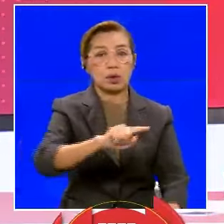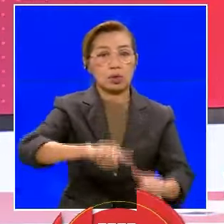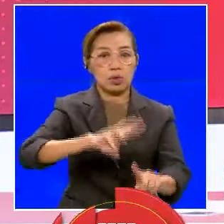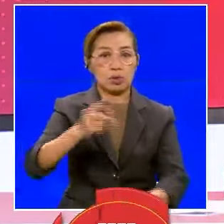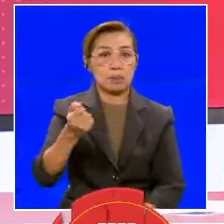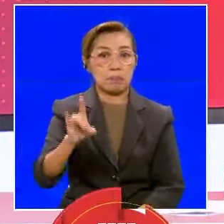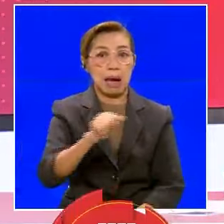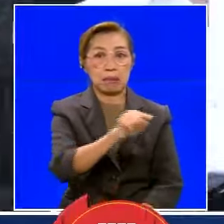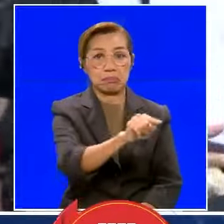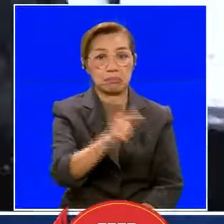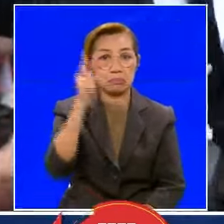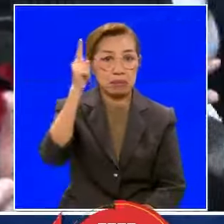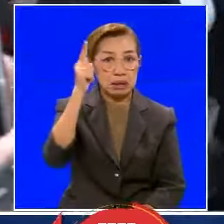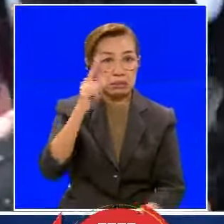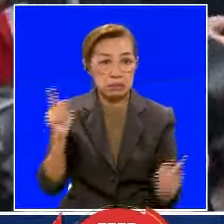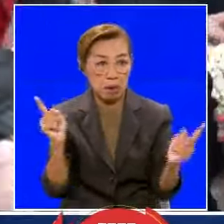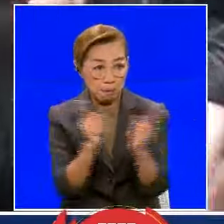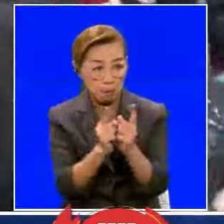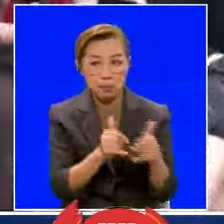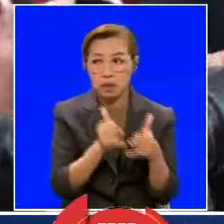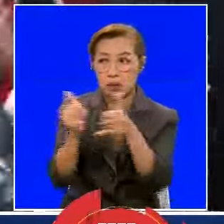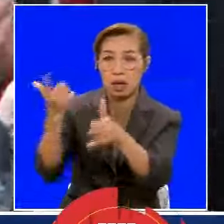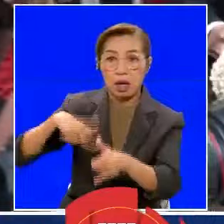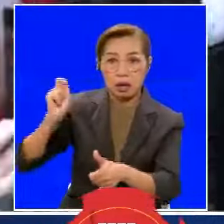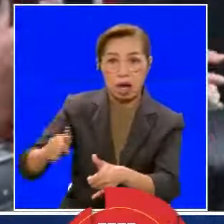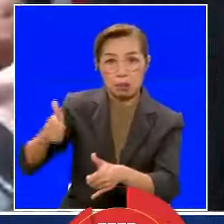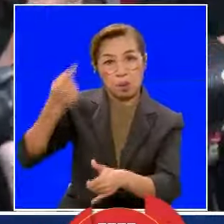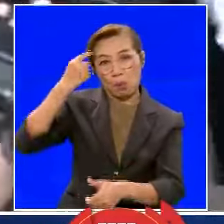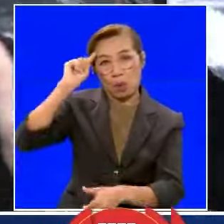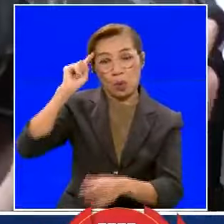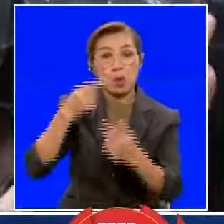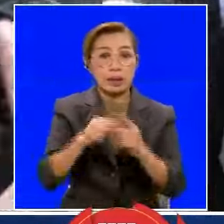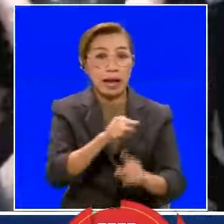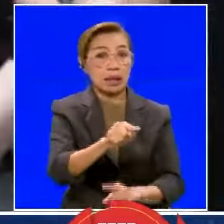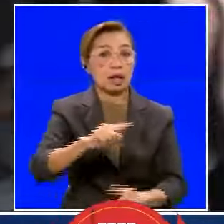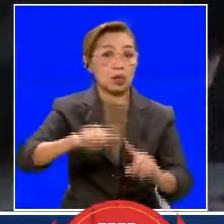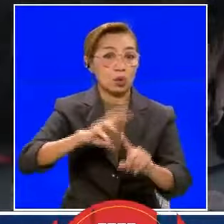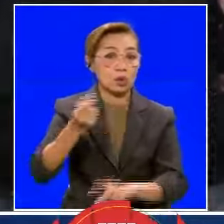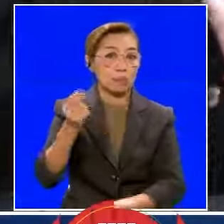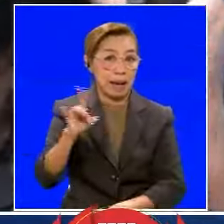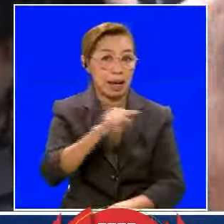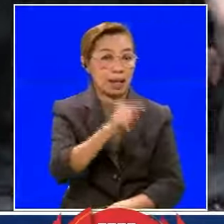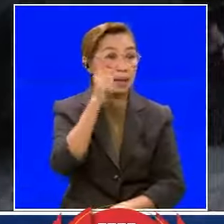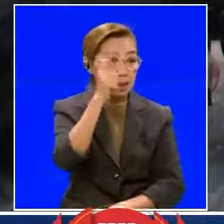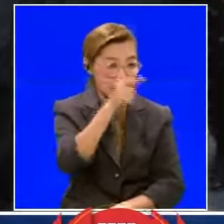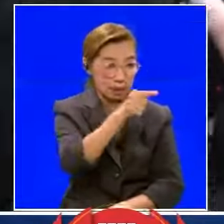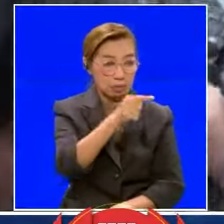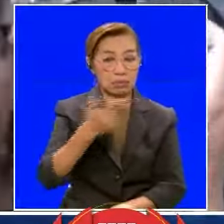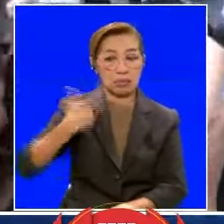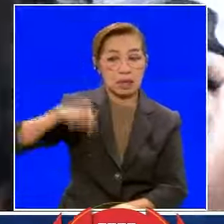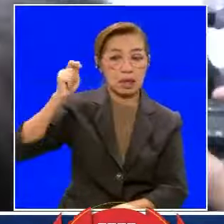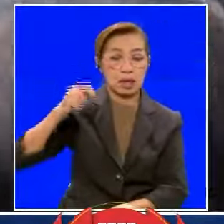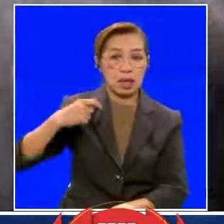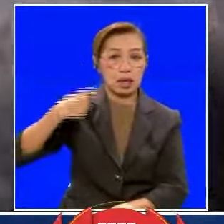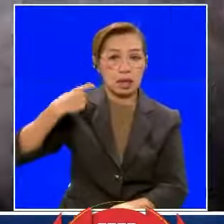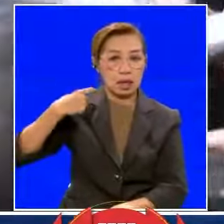ได้นัดจะได้เจอกันหรือเปล่าหรือยังไงเนี่ยนะแต่ถ้าเกิดสมมติท่านอดีตนายกไปก็คือพาตัวไปสั่งฟ้องแล้วก็ไปรอลุ้นว่าศาลท่านจะให้ประกันหรือไม่ให้ประ